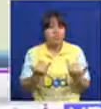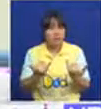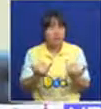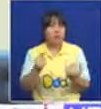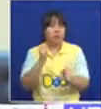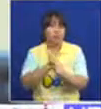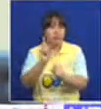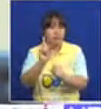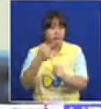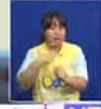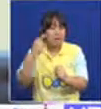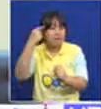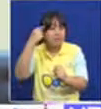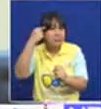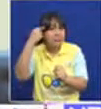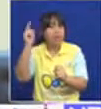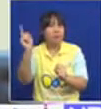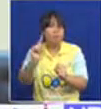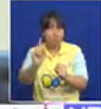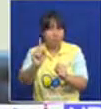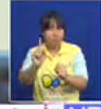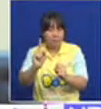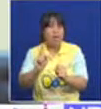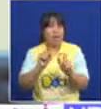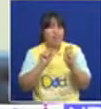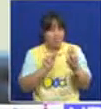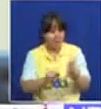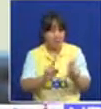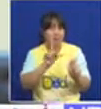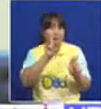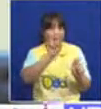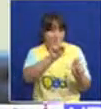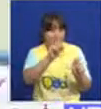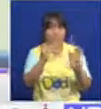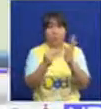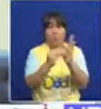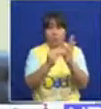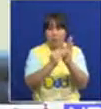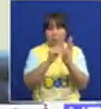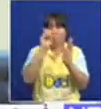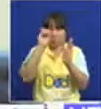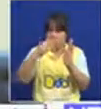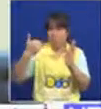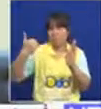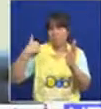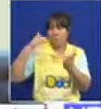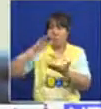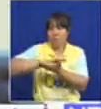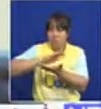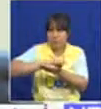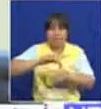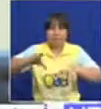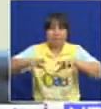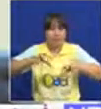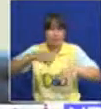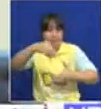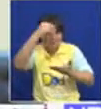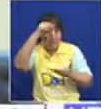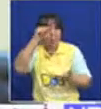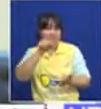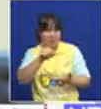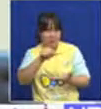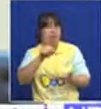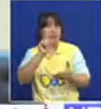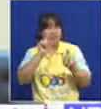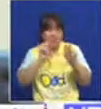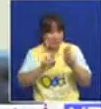ลเพื่อที่เราคิดว่าอย่างน้อยที่สุดเนี่ย1เขตนะคะที่อยู่ในกรุงเทพมหานครต้องมีโรงเรียนที่จัดการเรียนรู้แบบนี้ค่ะ1โรง